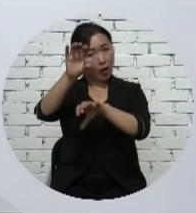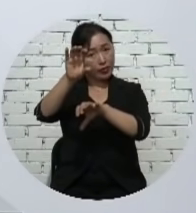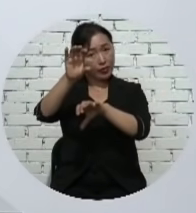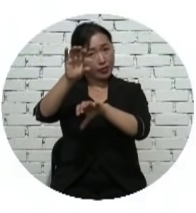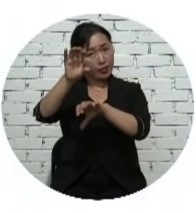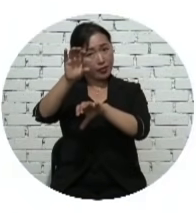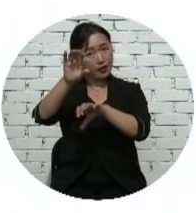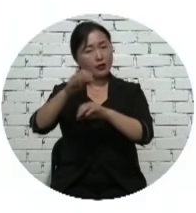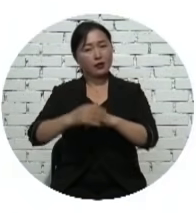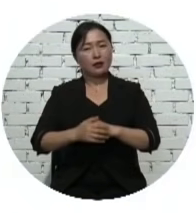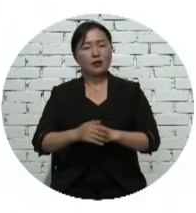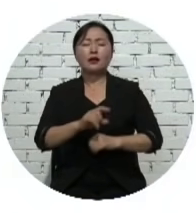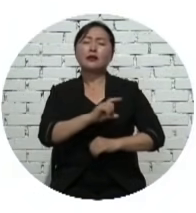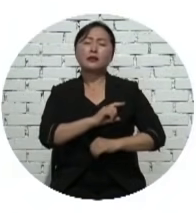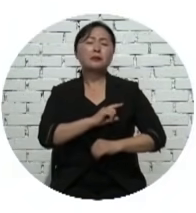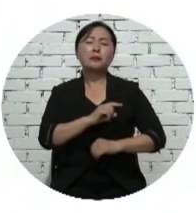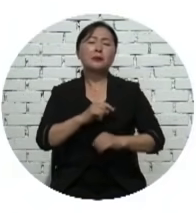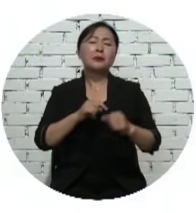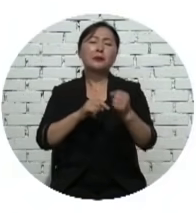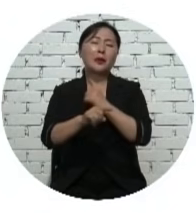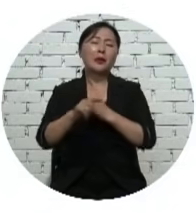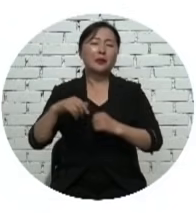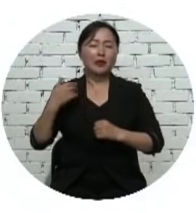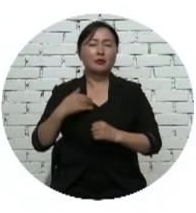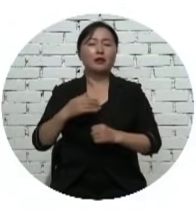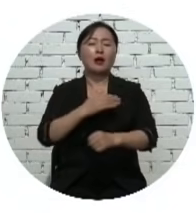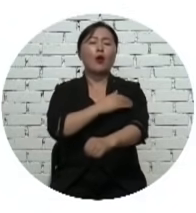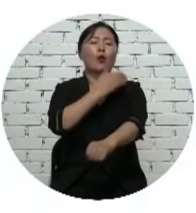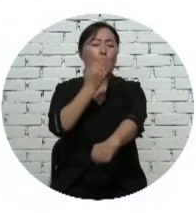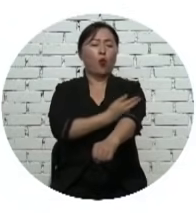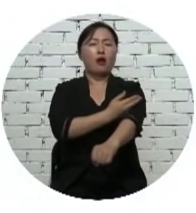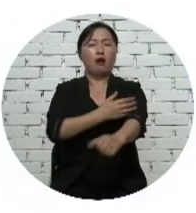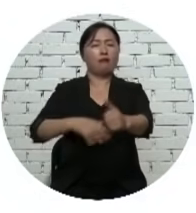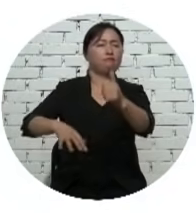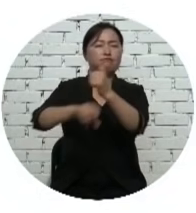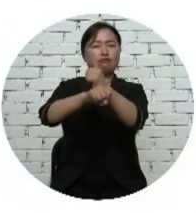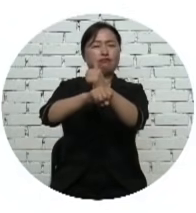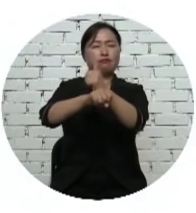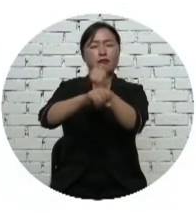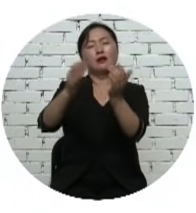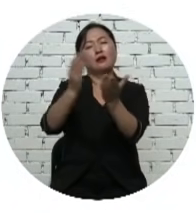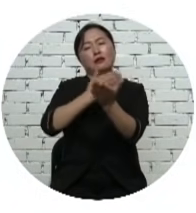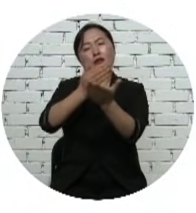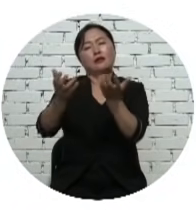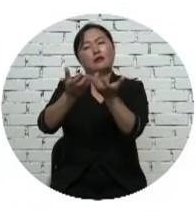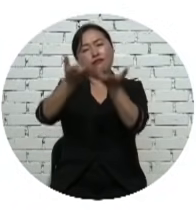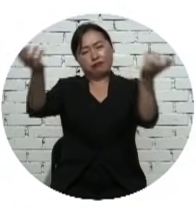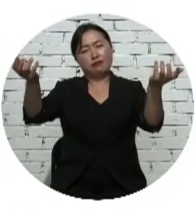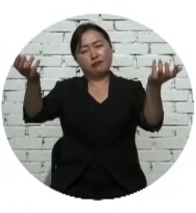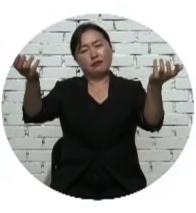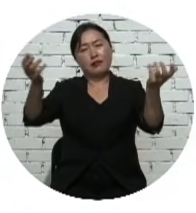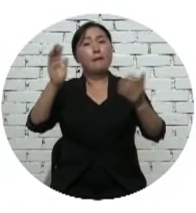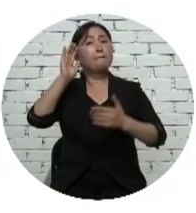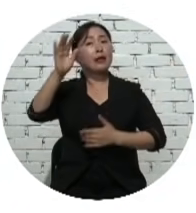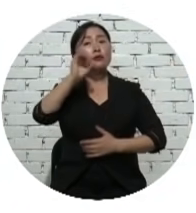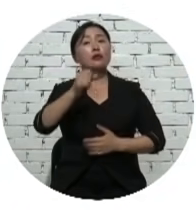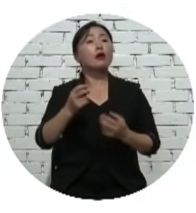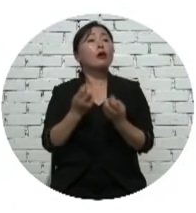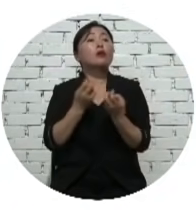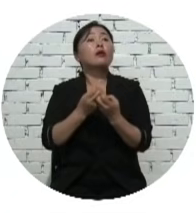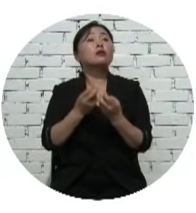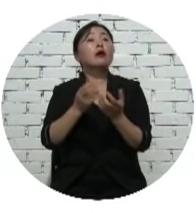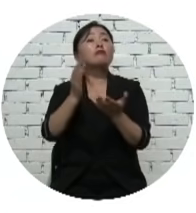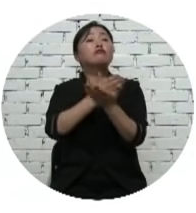거예요. 뭐 이름이 뭐든지 간에 권력을 분산시킬 수 있다면 그게 더 미래에는 좋을 것 같아요. 그러니까 어떻게